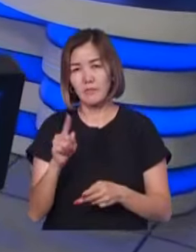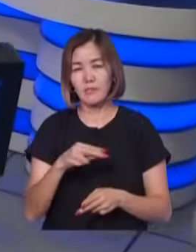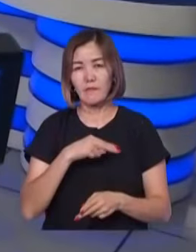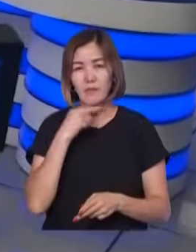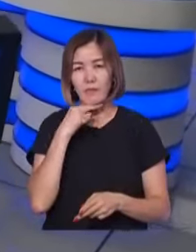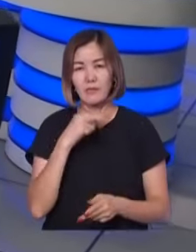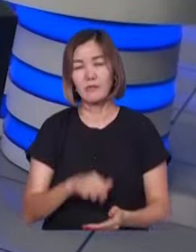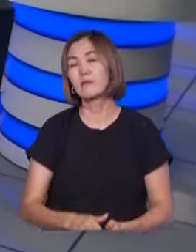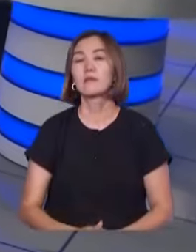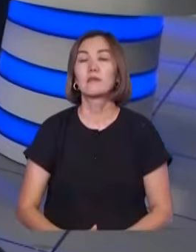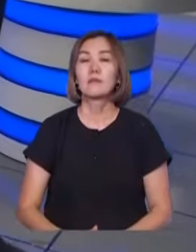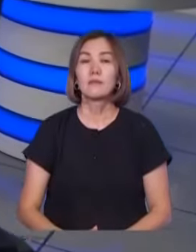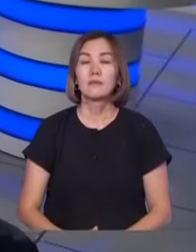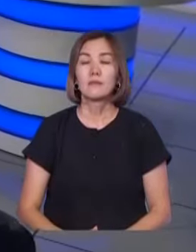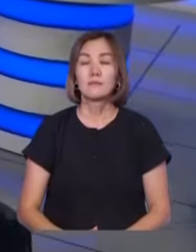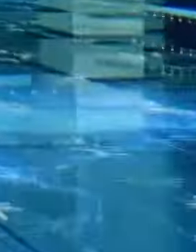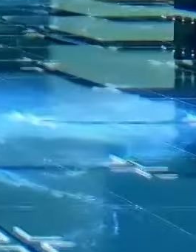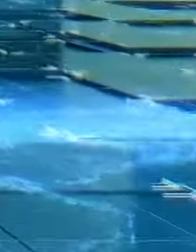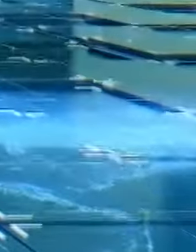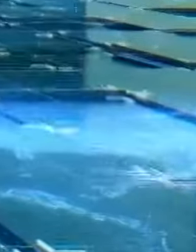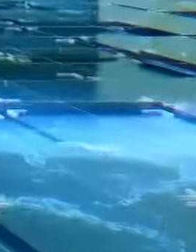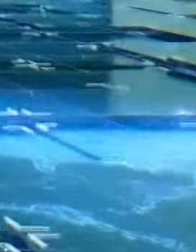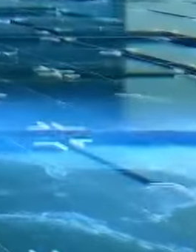и Будьте в курсе событий до свидания